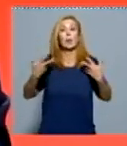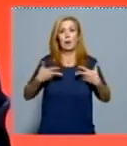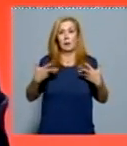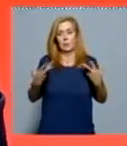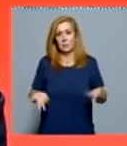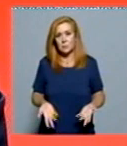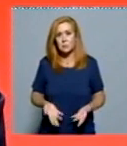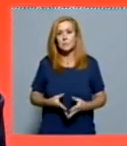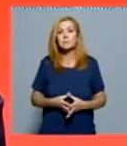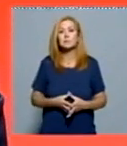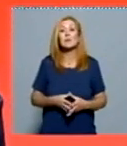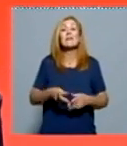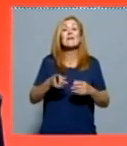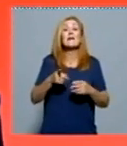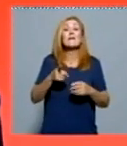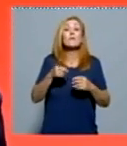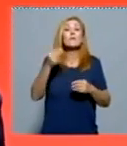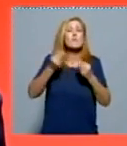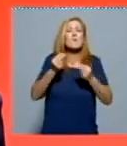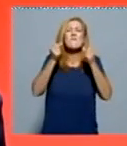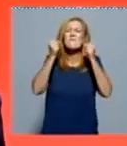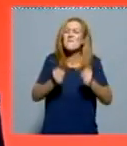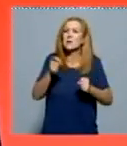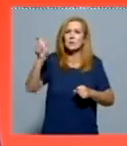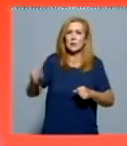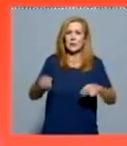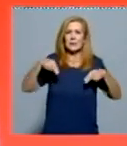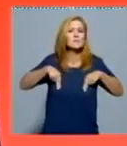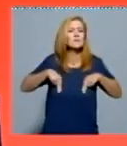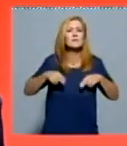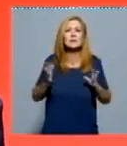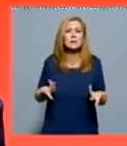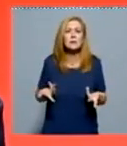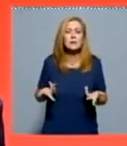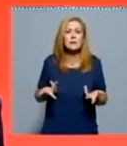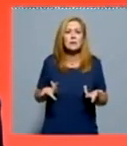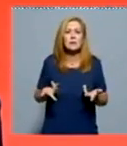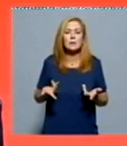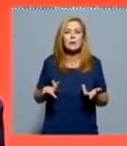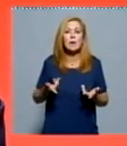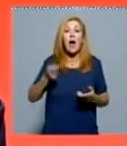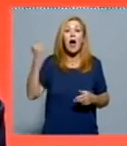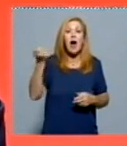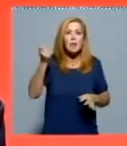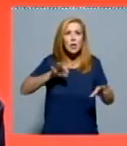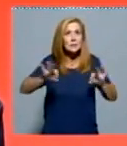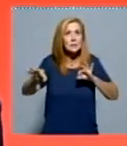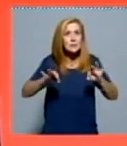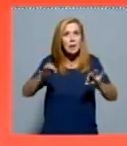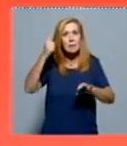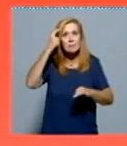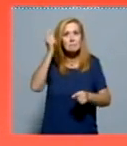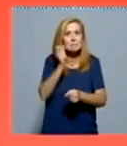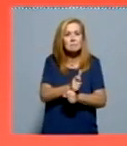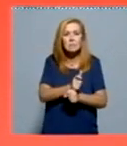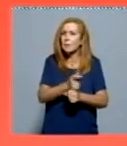Κοιτάξτε, το βασικό πρόβλημα της κυβέρνησης, και το έχω πει και άλλες φορές, είναι ότι έχει ένα έλλειμμα εθνικής στρατηγικής.